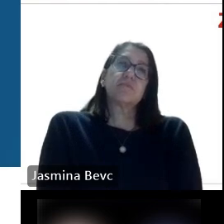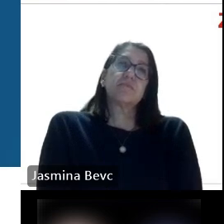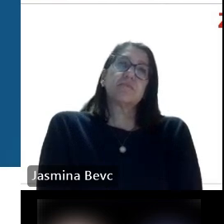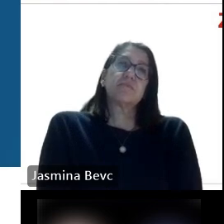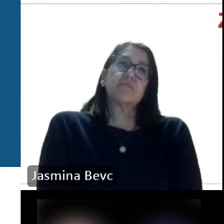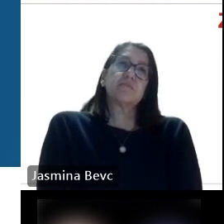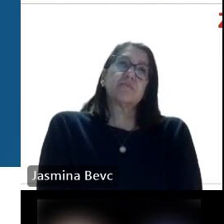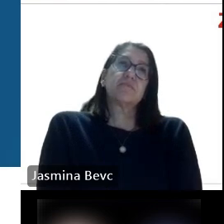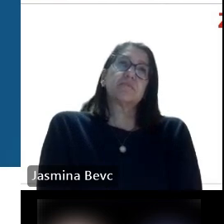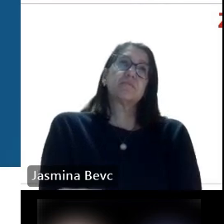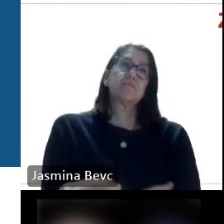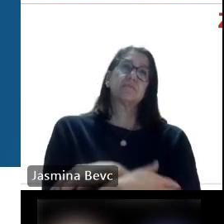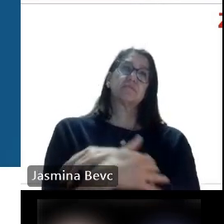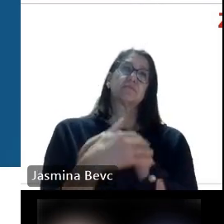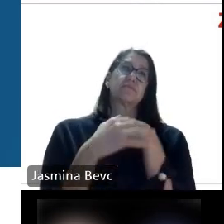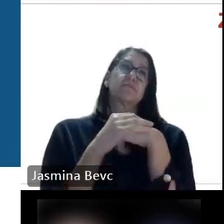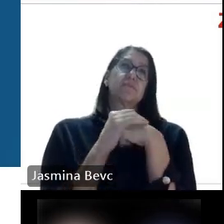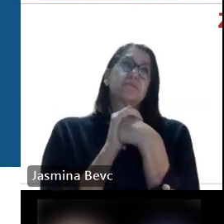najbolj neugodnih